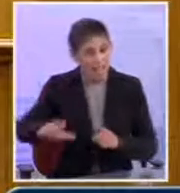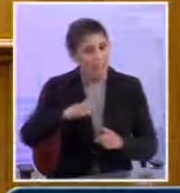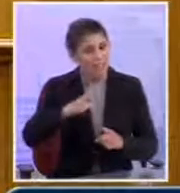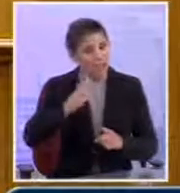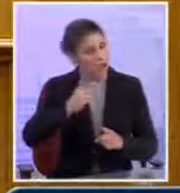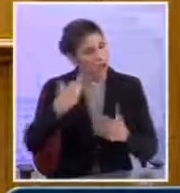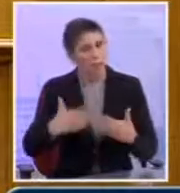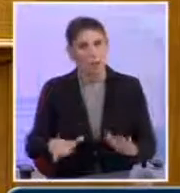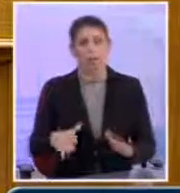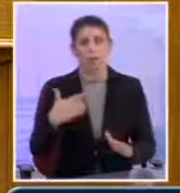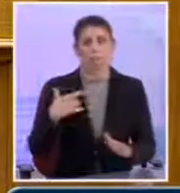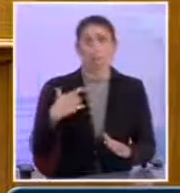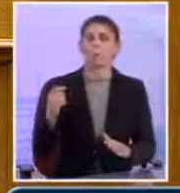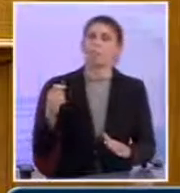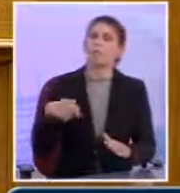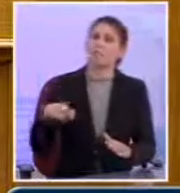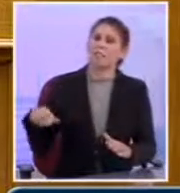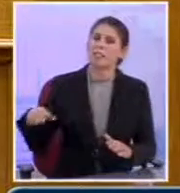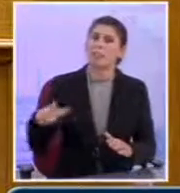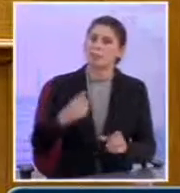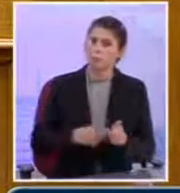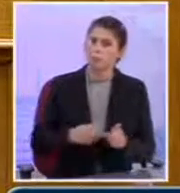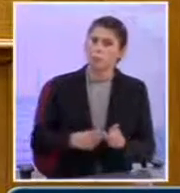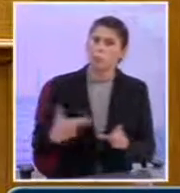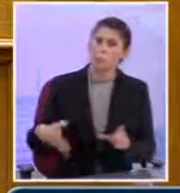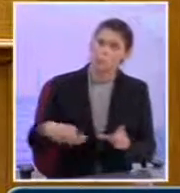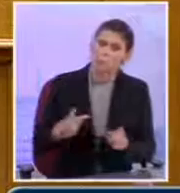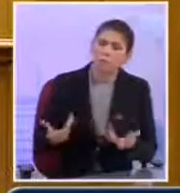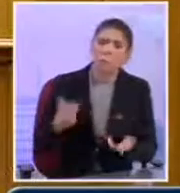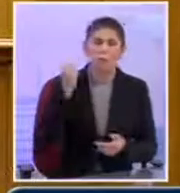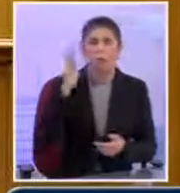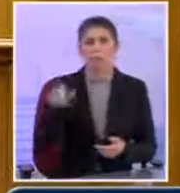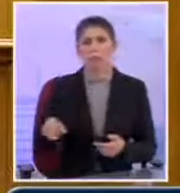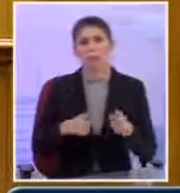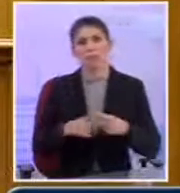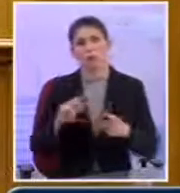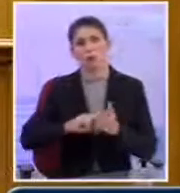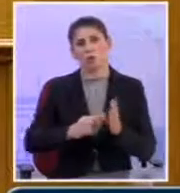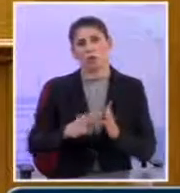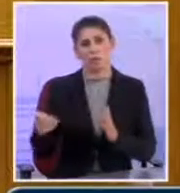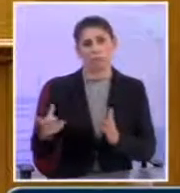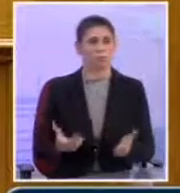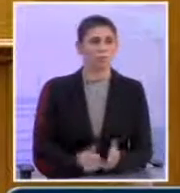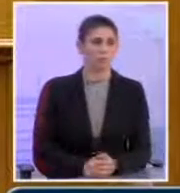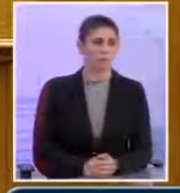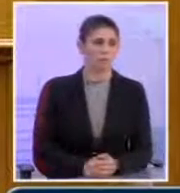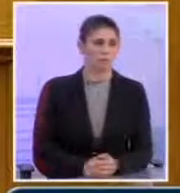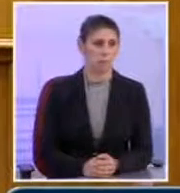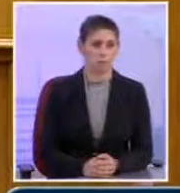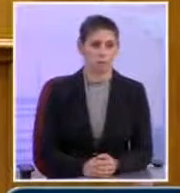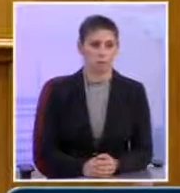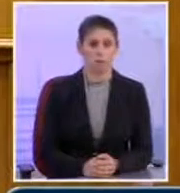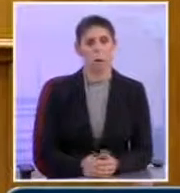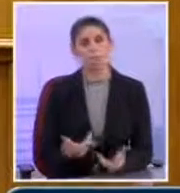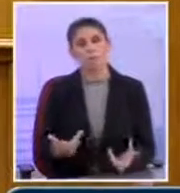αυτά μας λέει η συντρόφισσα του Κουκουέ. Να το δεχτούμε και αυτό. Δεν πιστεύουμε σε μια τέτοιου τύπου οικονομία. Ωραία. Βρεθήκαμε λοιπόν